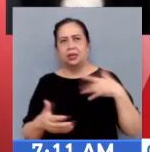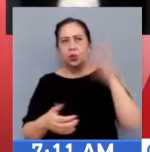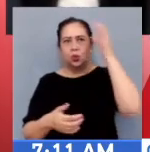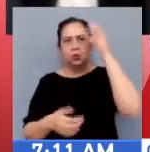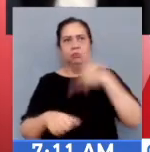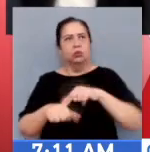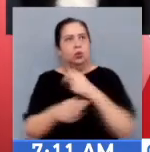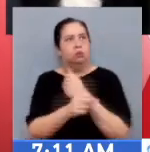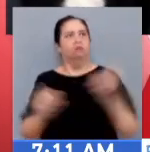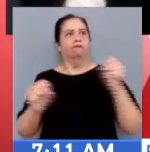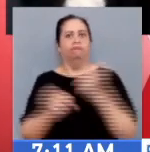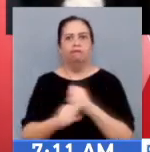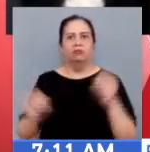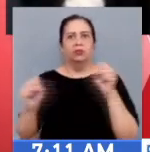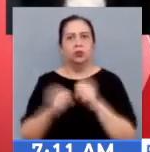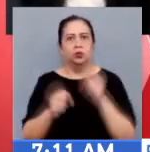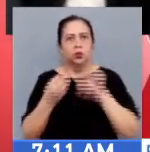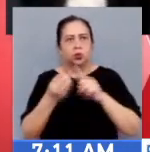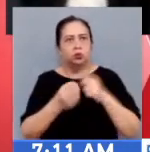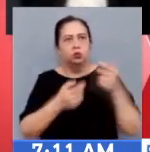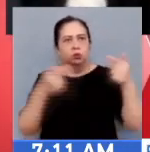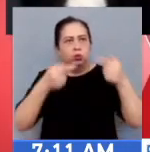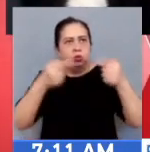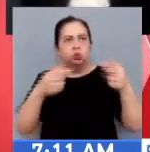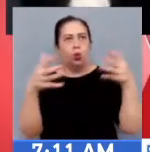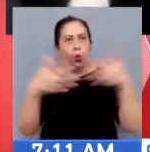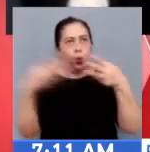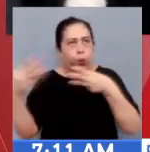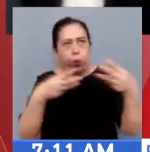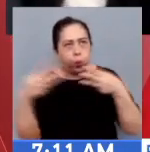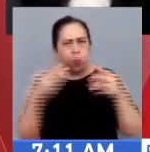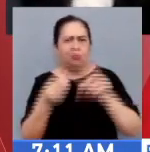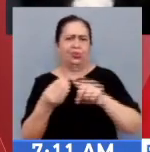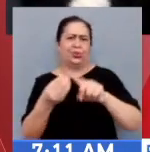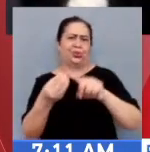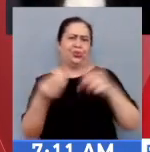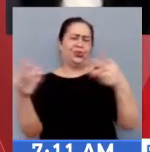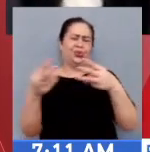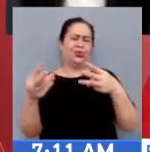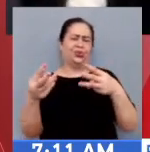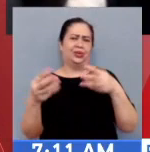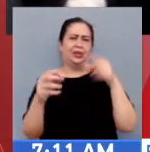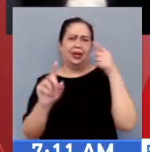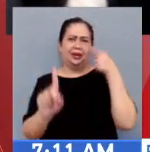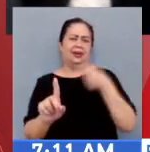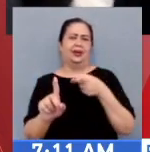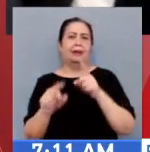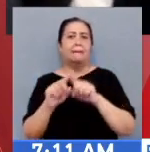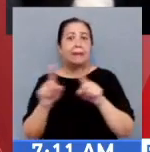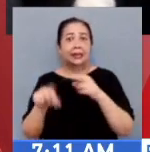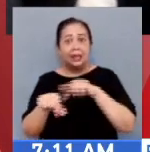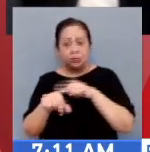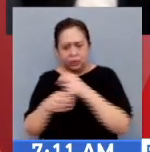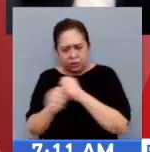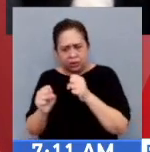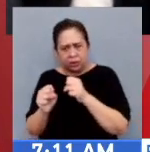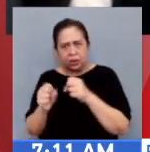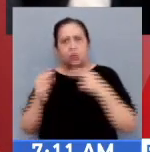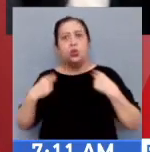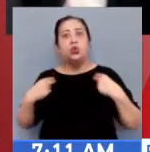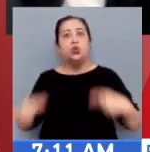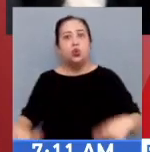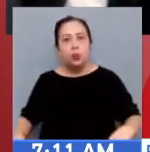security. Okay. Na puro military yung perspektiba, di ba? Mm-hmm. Yeah. But okay. National security is human security. Okay.